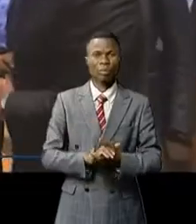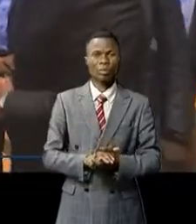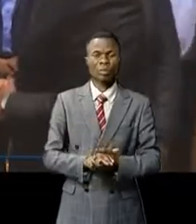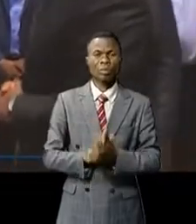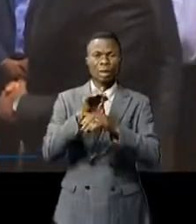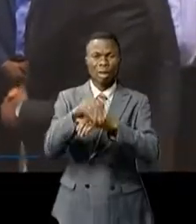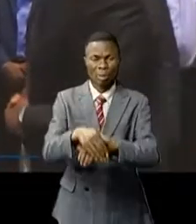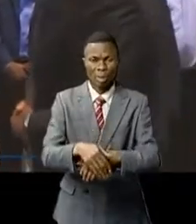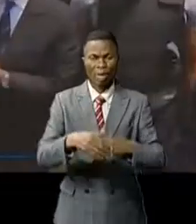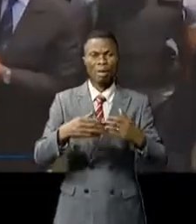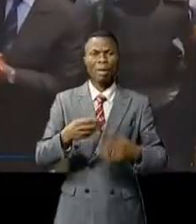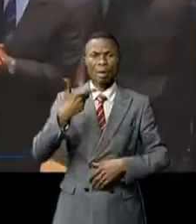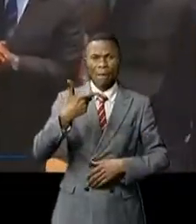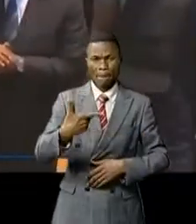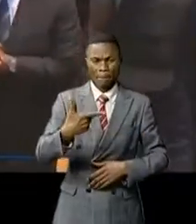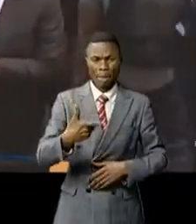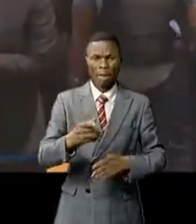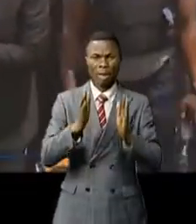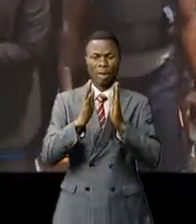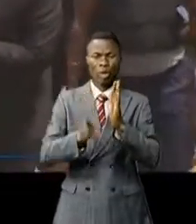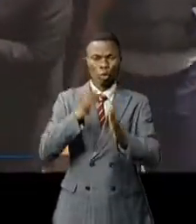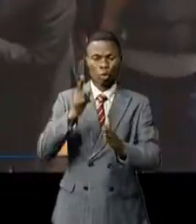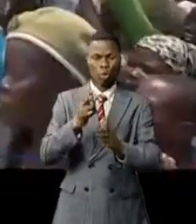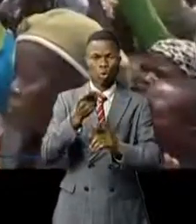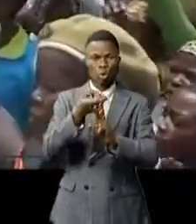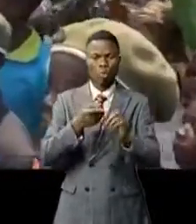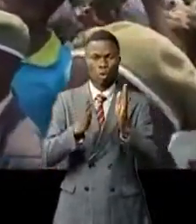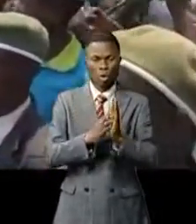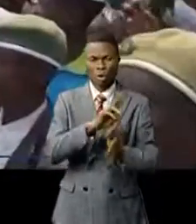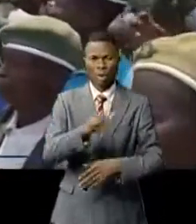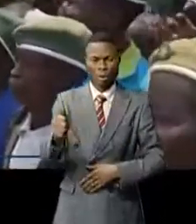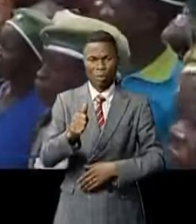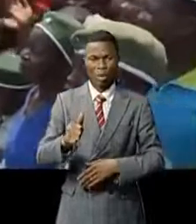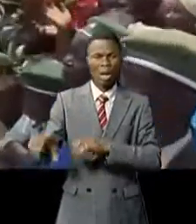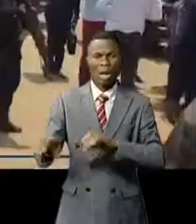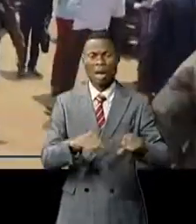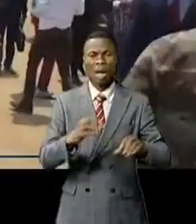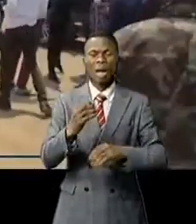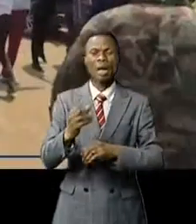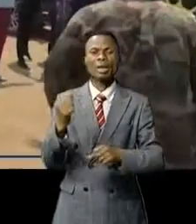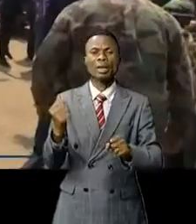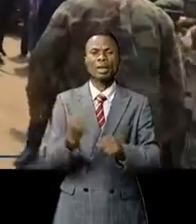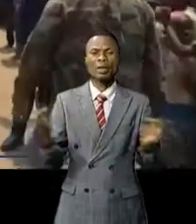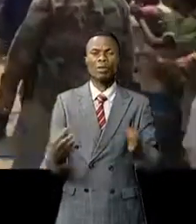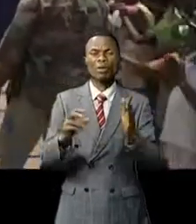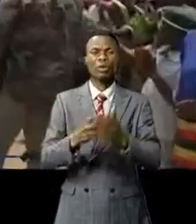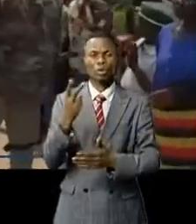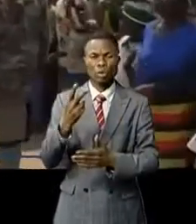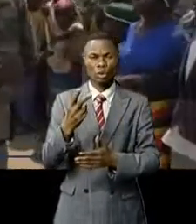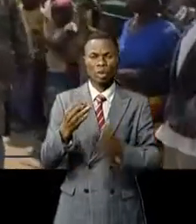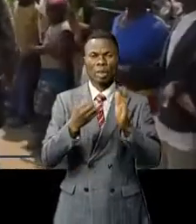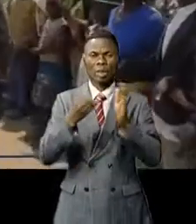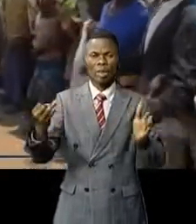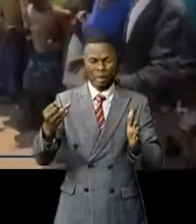part ce mardi 12 octobre 2021 à un double anniversaire, à savoir le 70e anniversaire